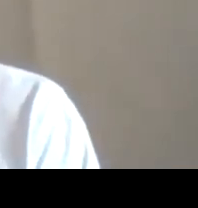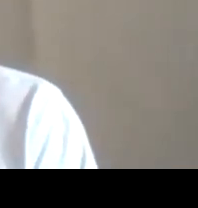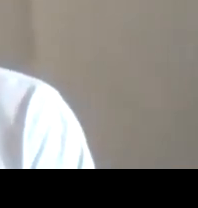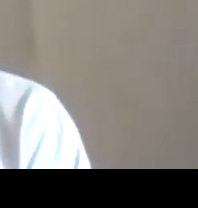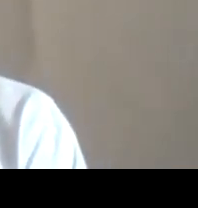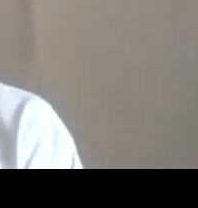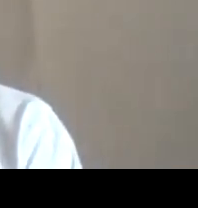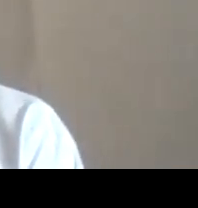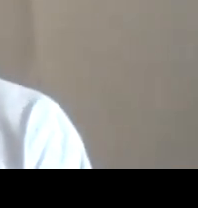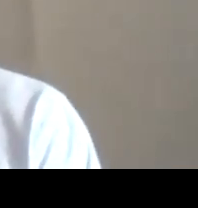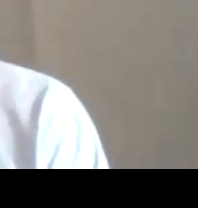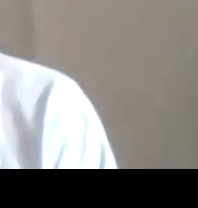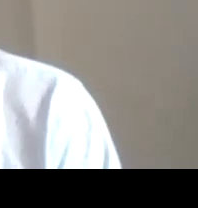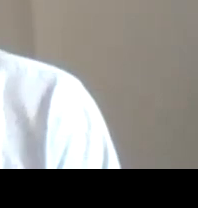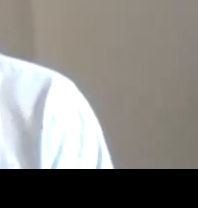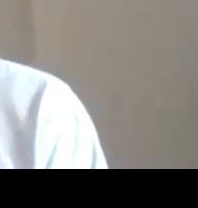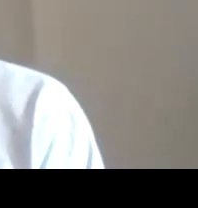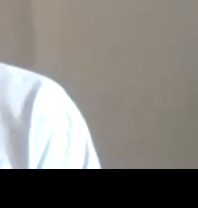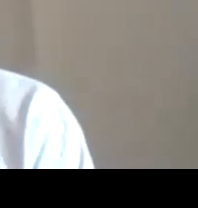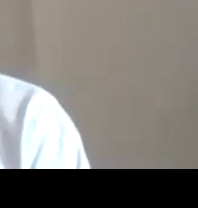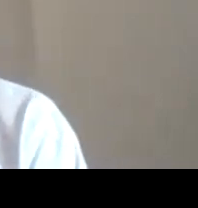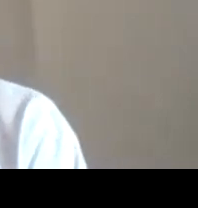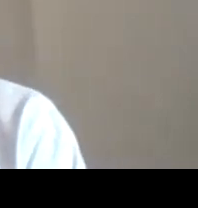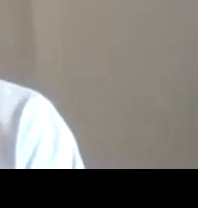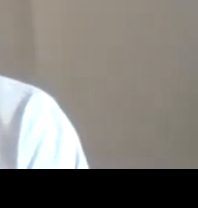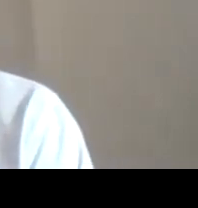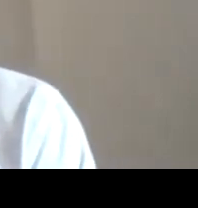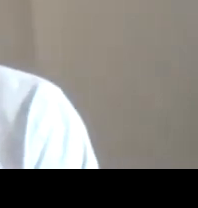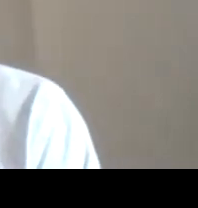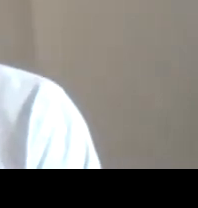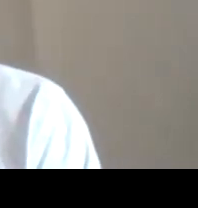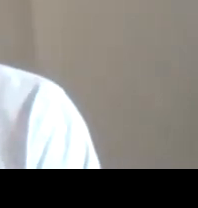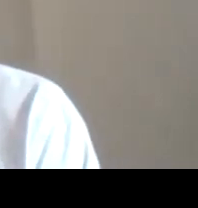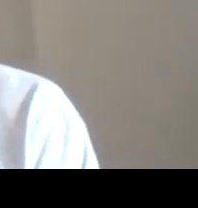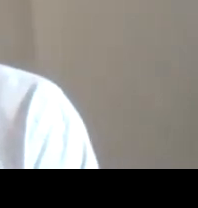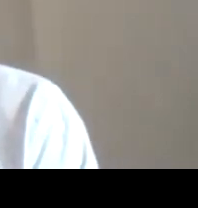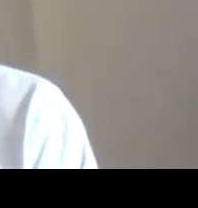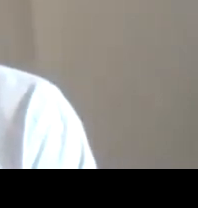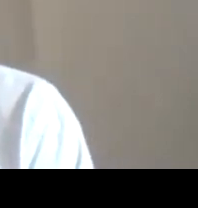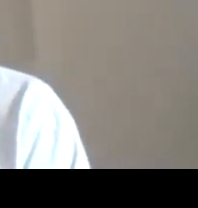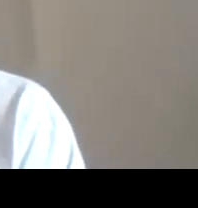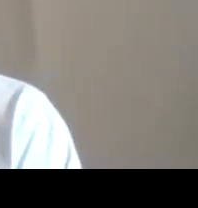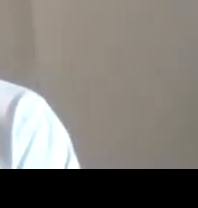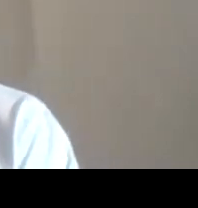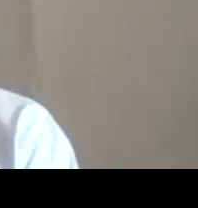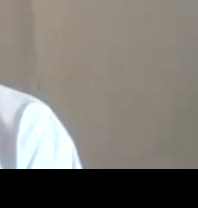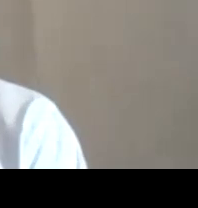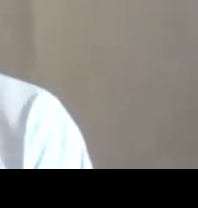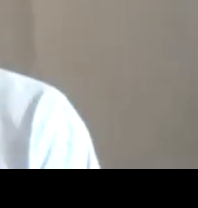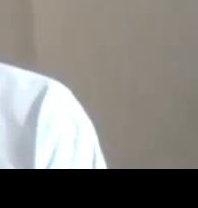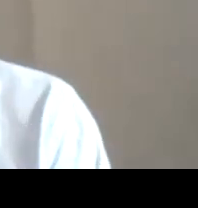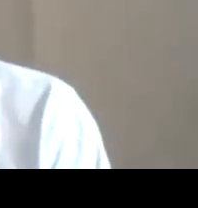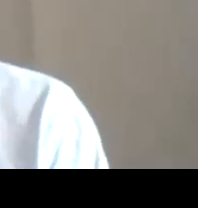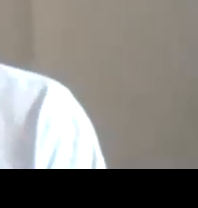English. You'd like to learn English. Don't like to learn English. Don't like to learn English. I don't like to